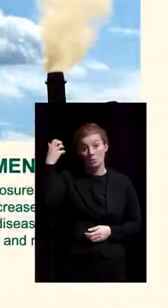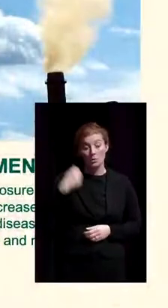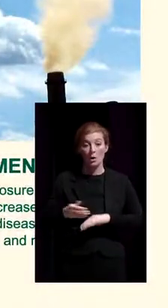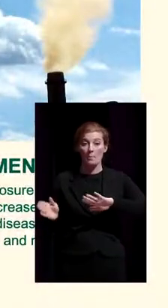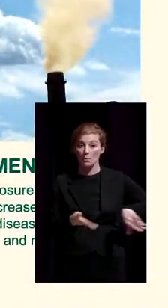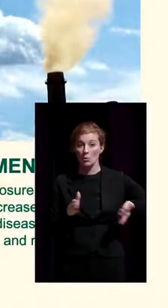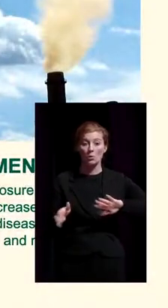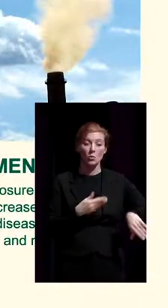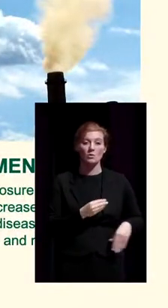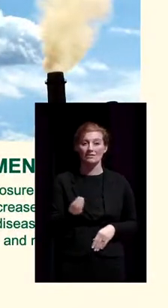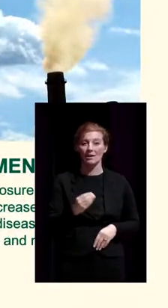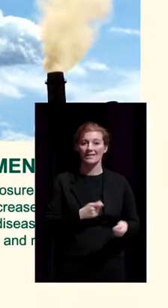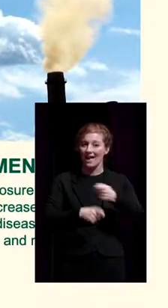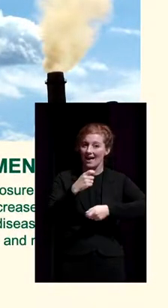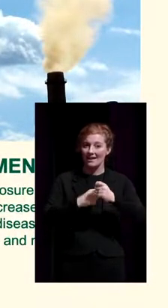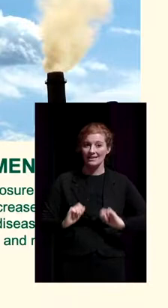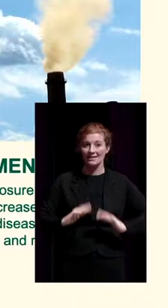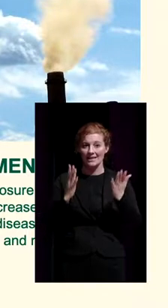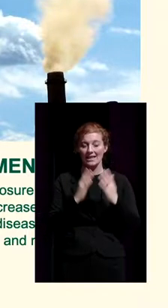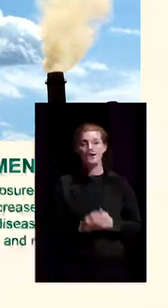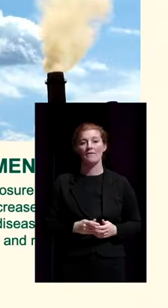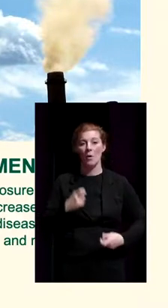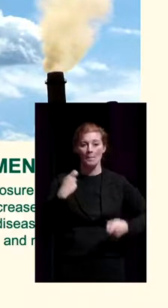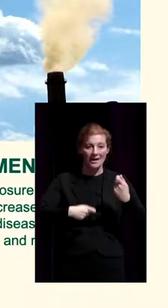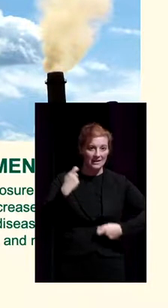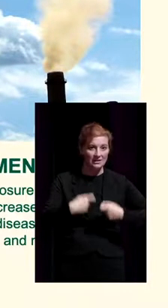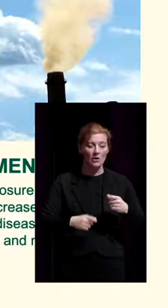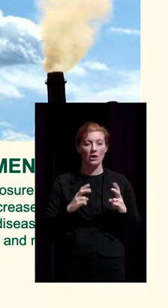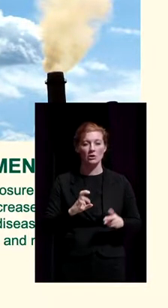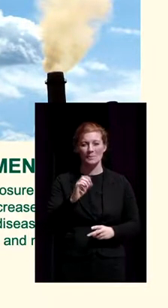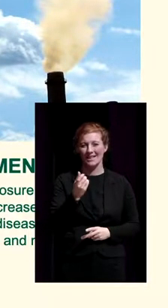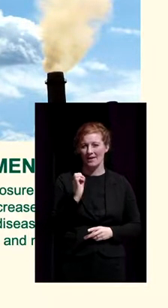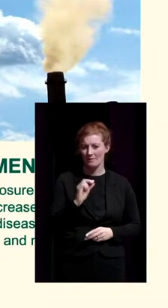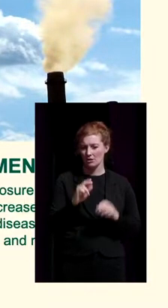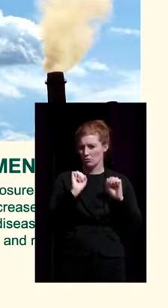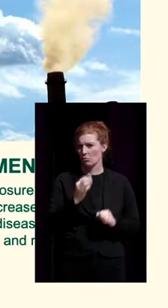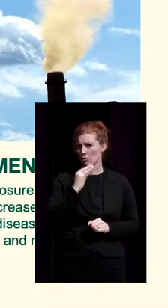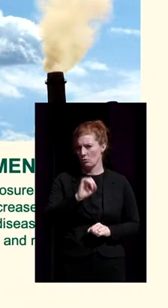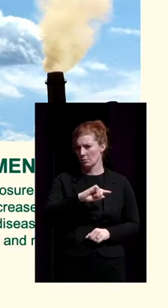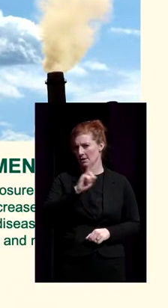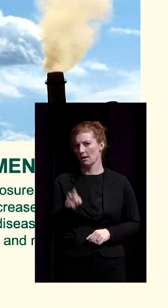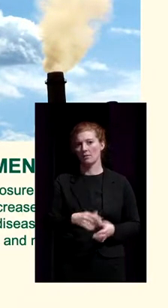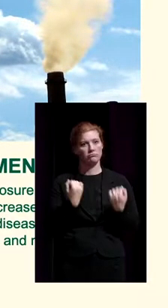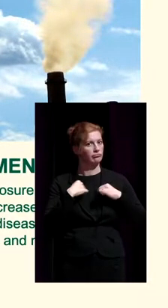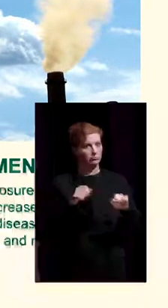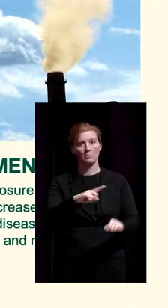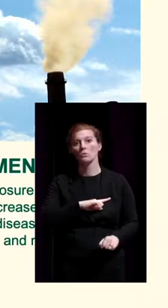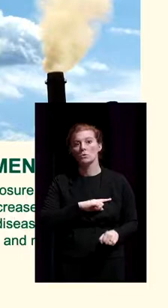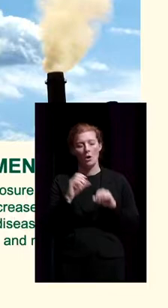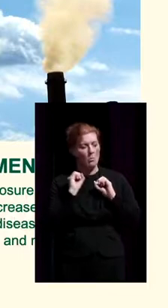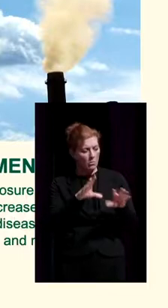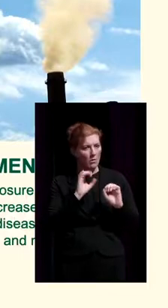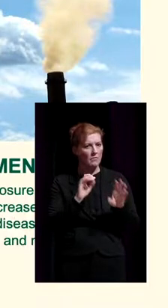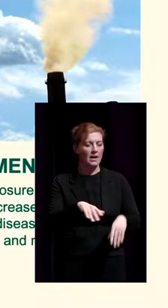produktionen, näringslivet, marknadsföring som Stefan ska prata mer om, driver på enormt och påverkar barns hälsa och